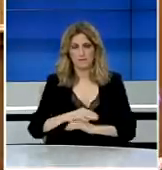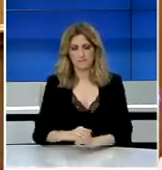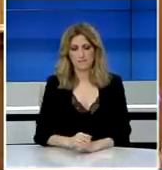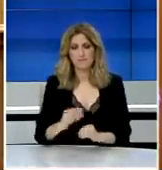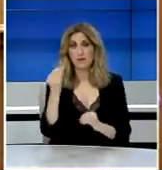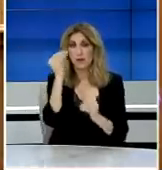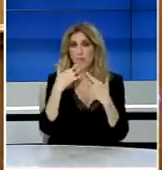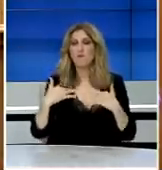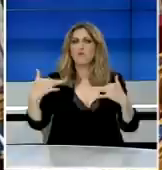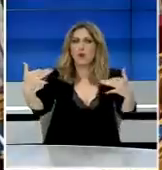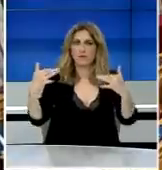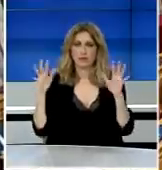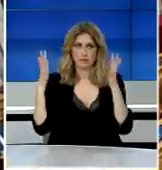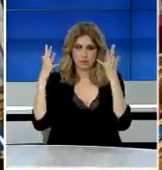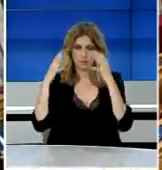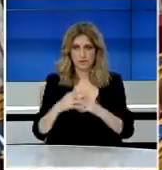Οι εργαζόμενοι στον πολιτισμό